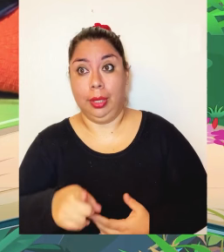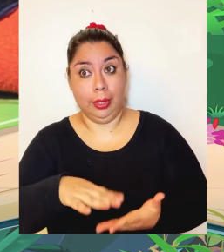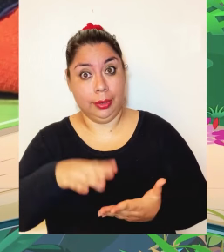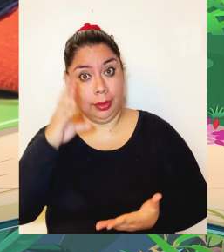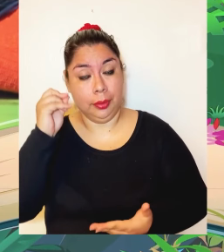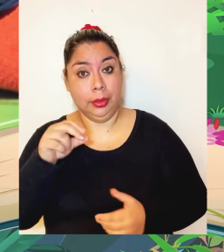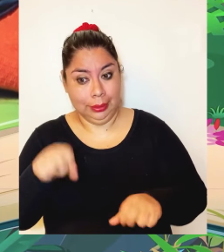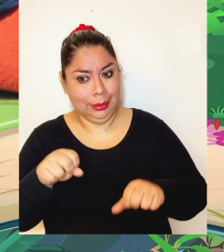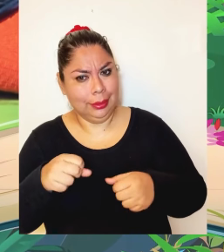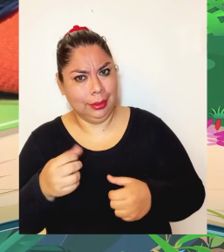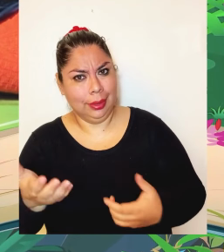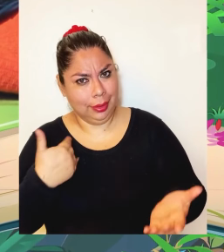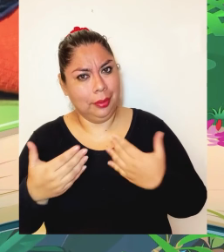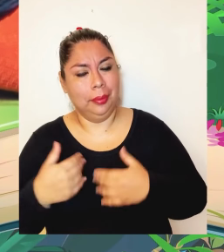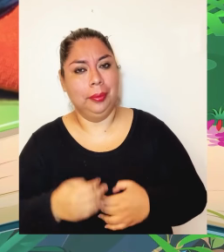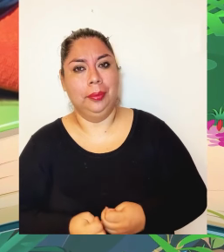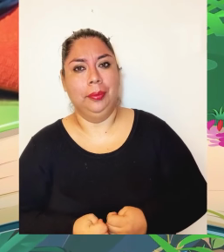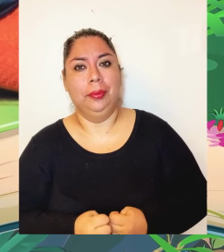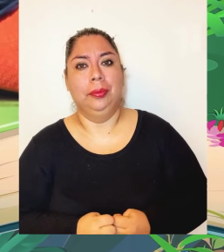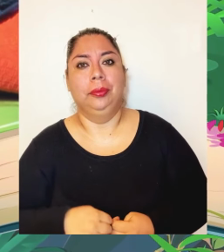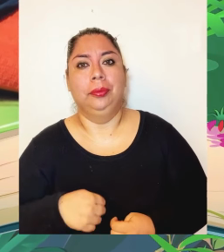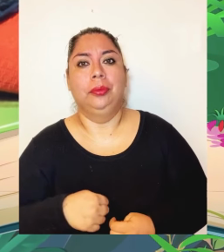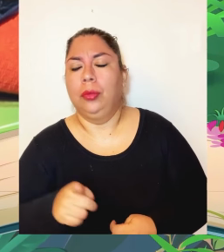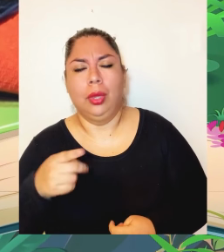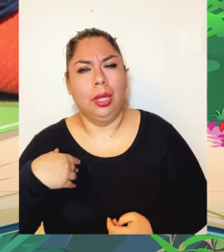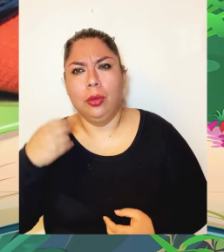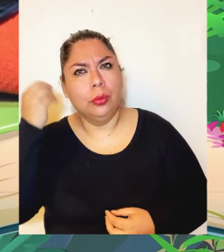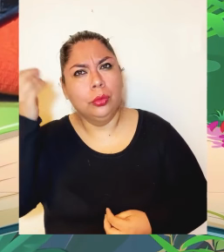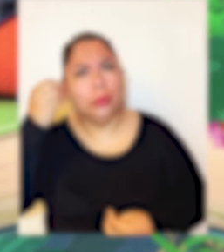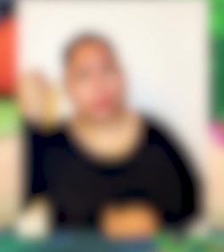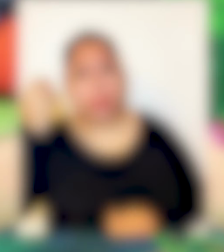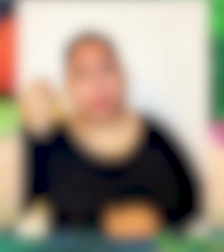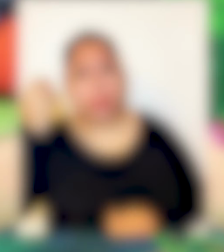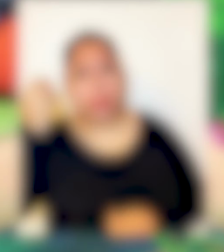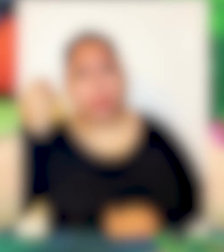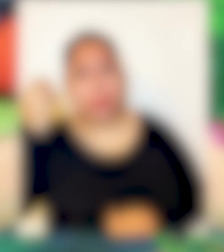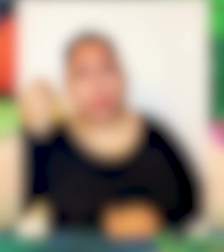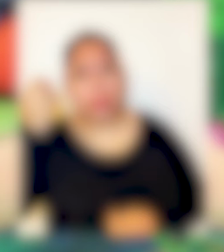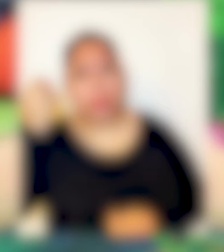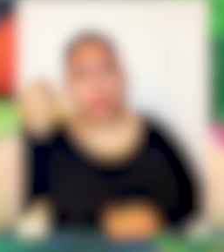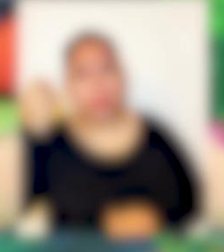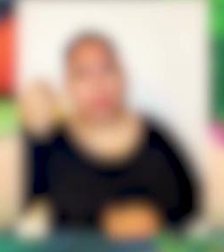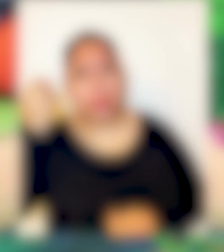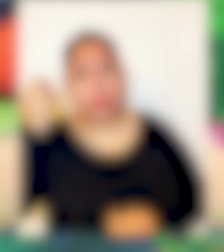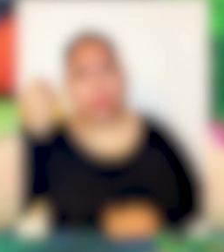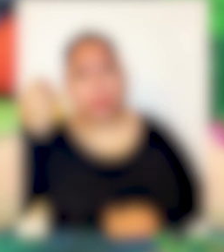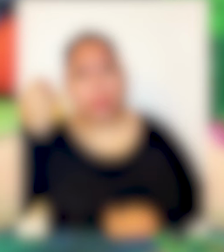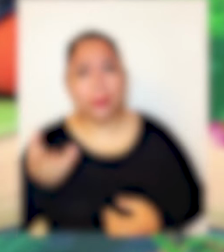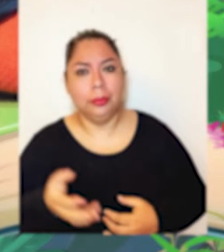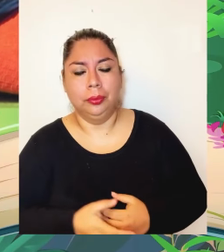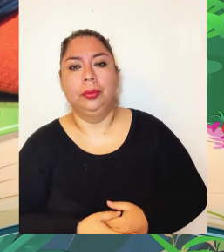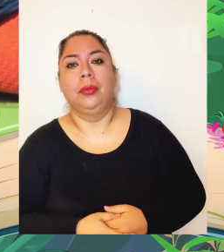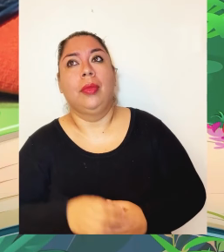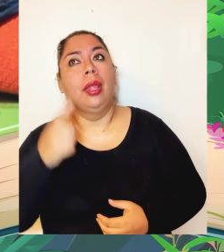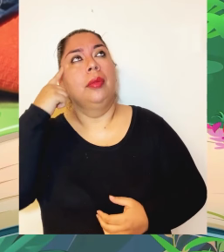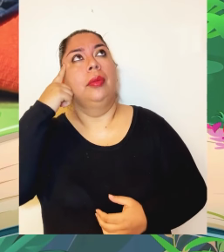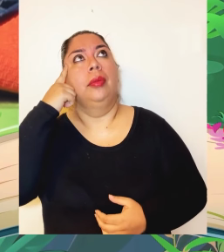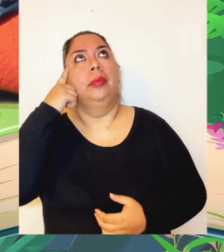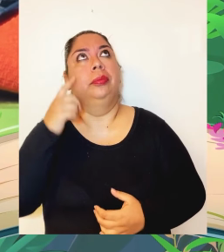chumunanke? Ay, Rumi, yachita munani. ¿Y macha kashan y?